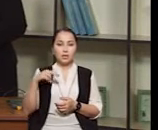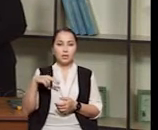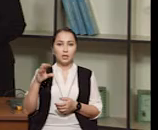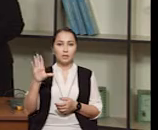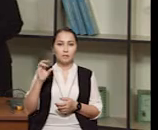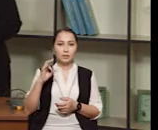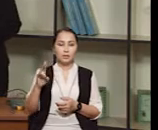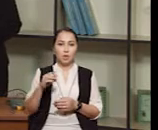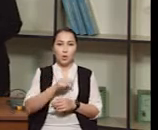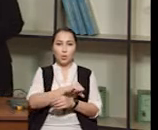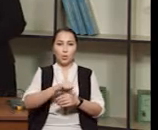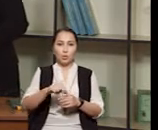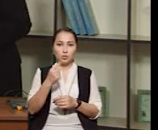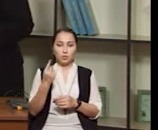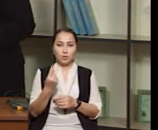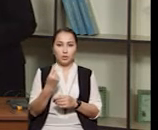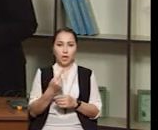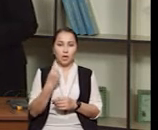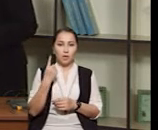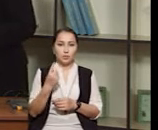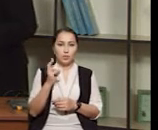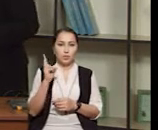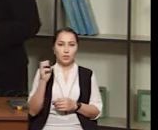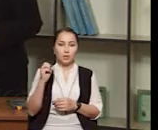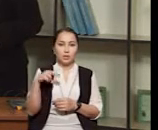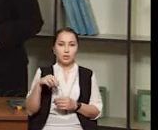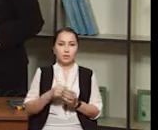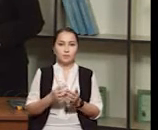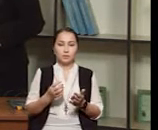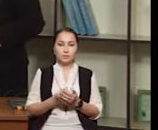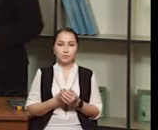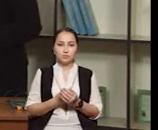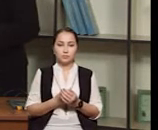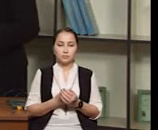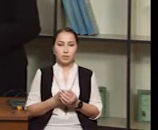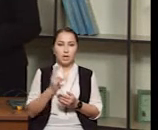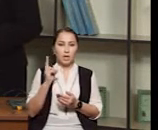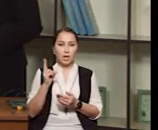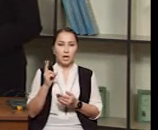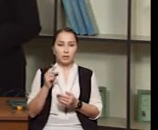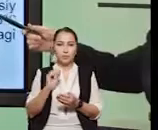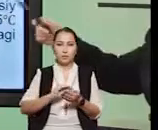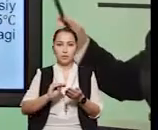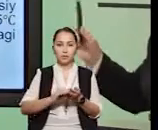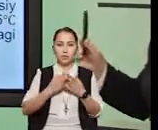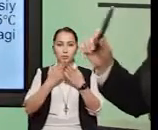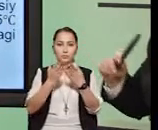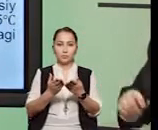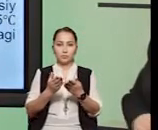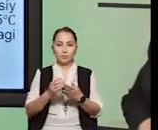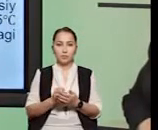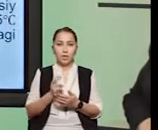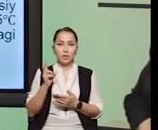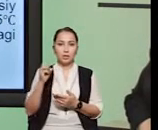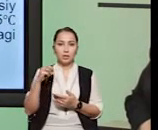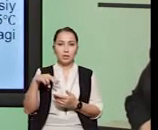Kelvin shkalasida o'lchov birligi qilib 1 Kelvin qabul qilindi. U 1 K bilan yoziladi.